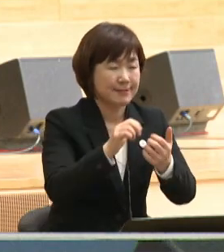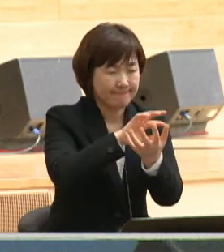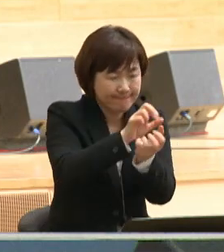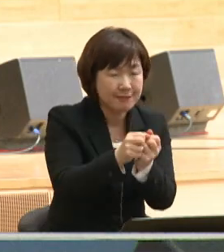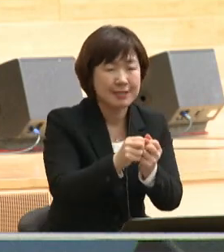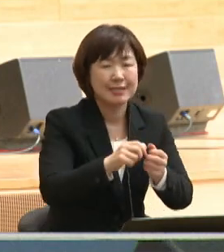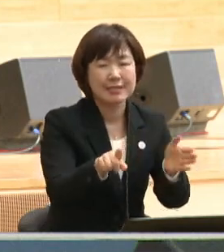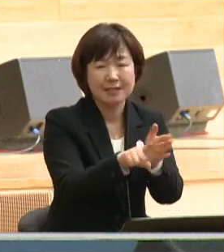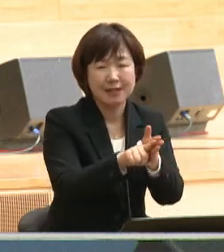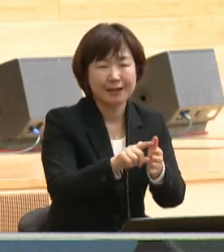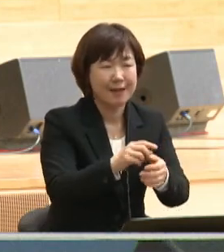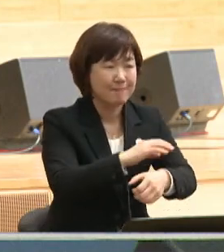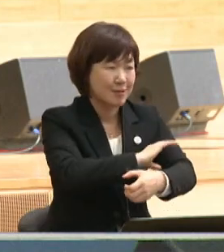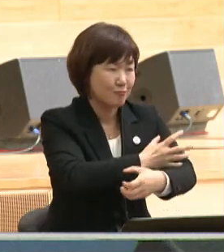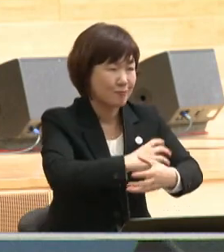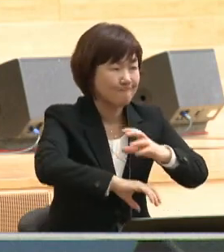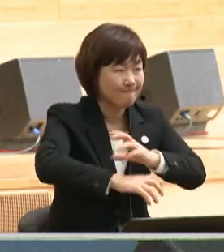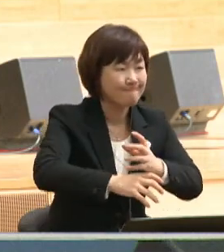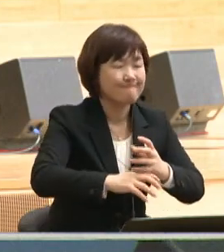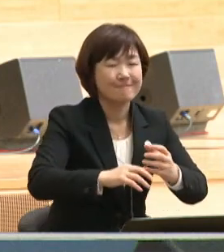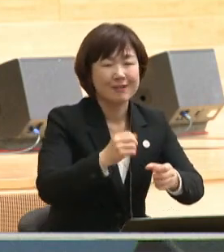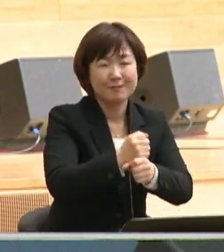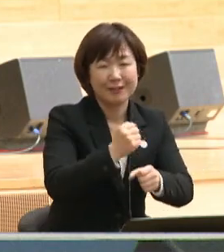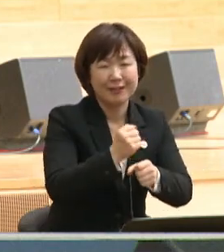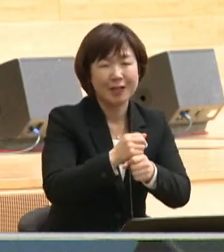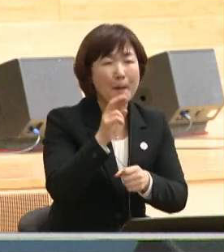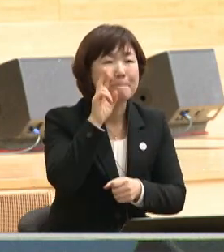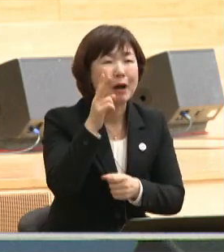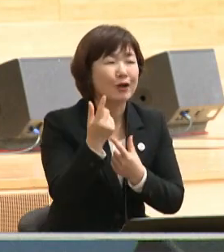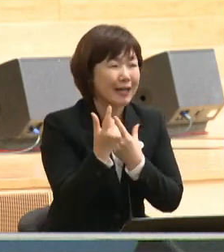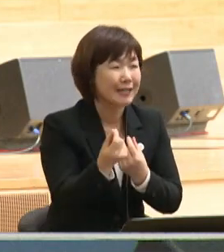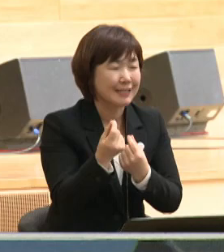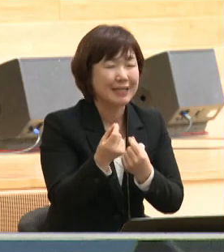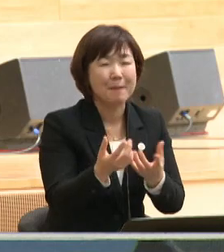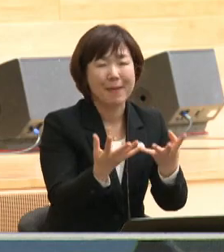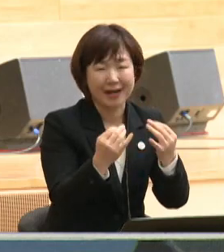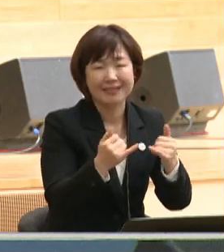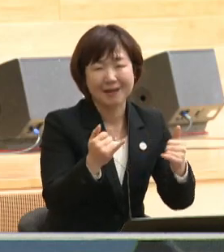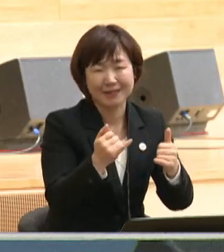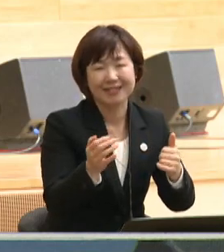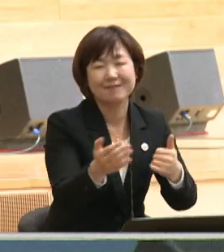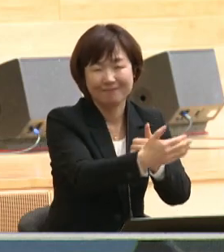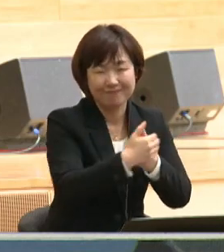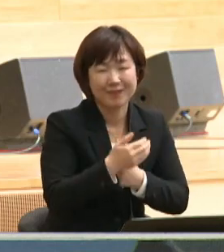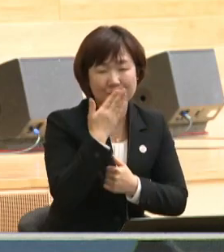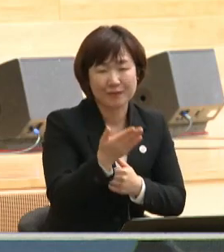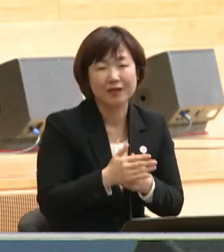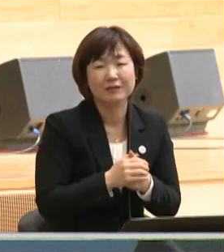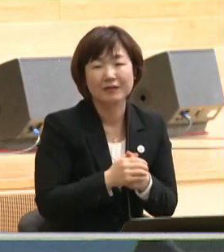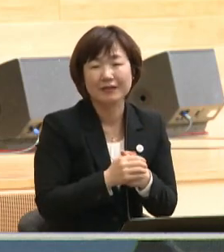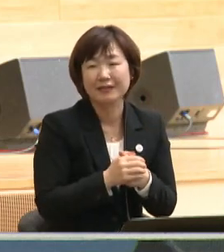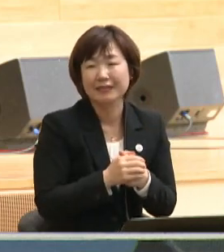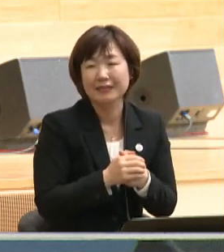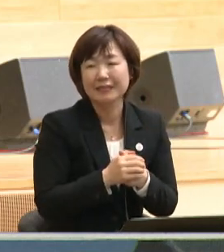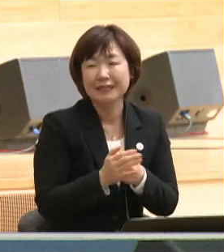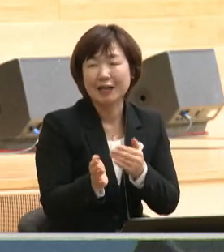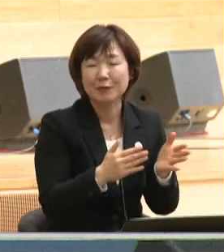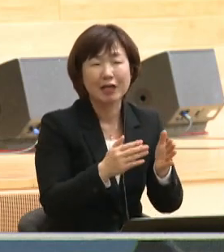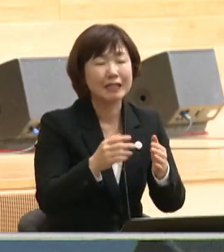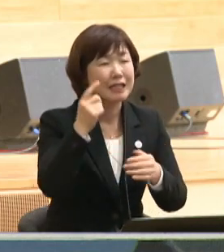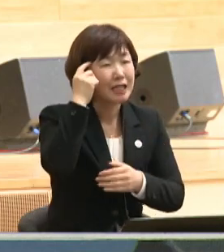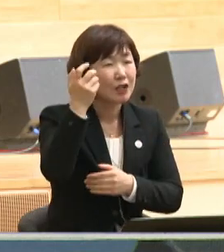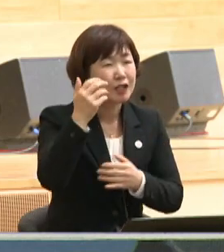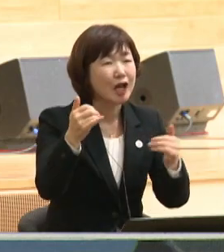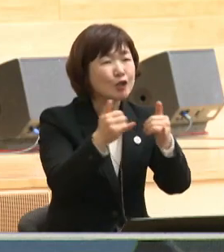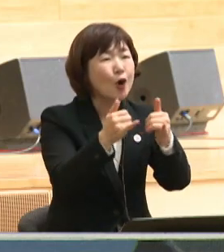신약의 근육을 키우면 충분히 바울과 같이 많은 사람들을 얻을 수 있을 줄 믿습니다 자 그렇다면 영적 전투를 해야 할